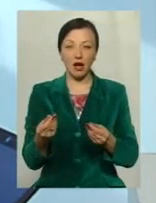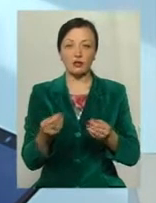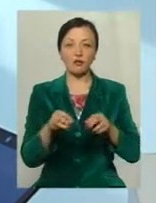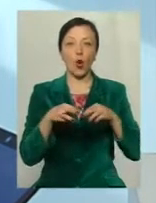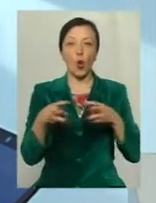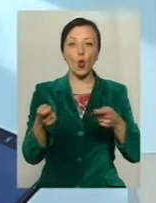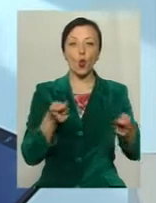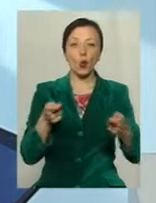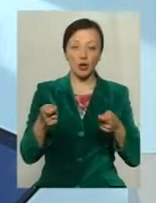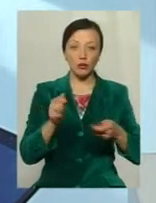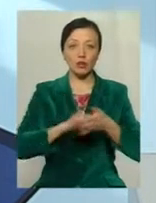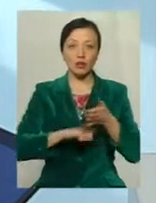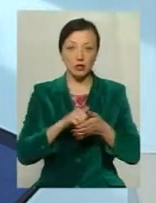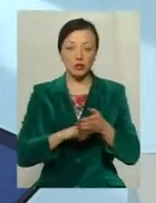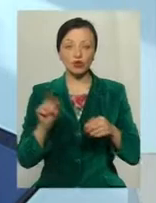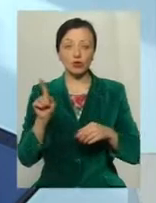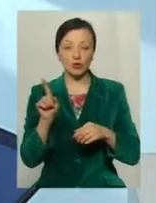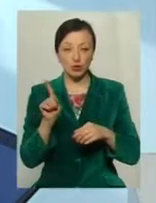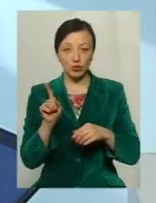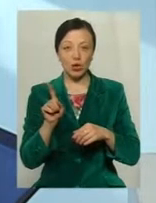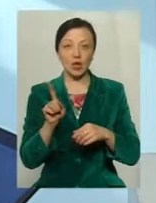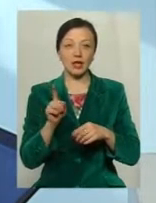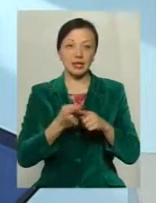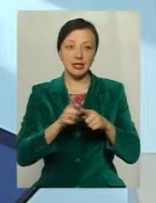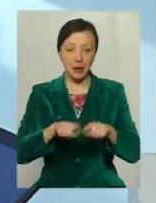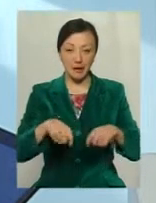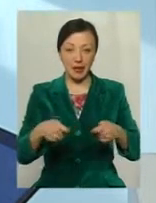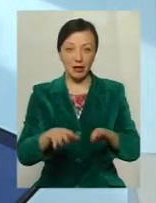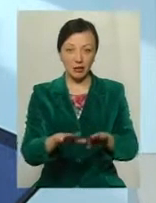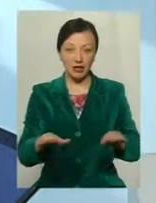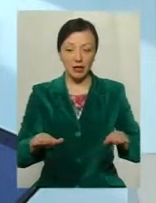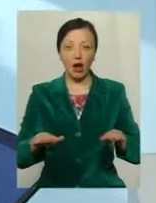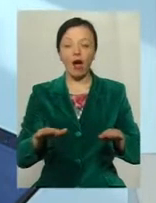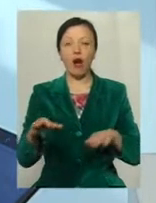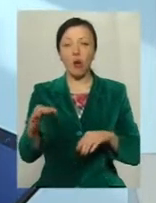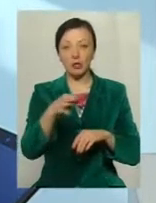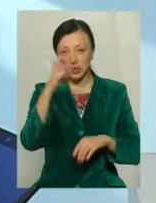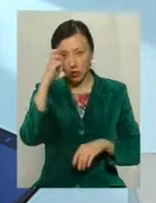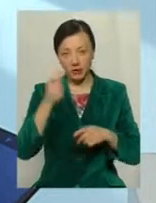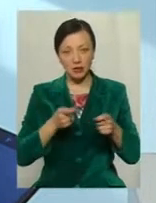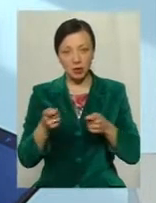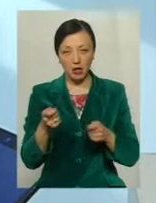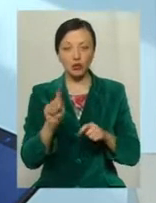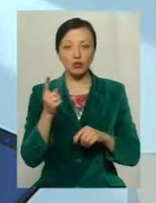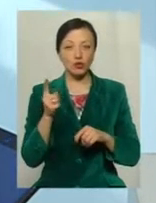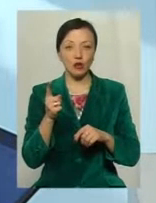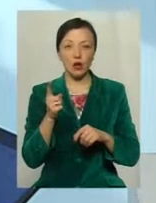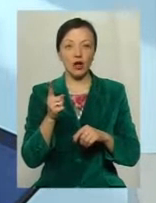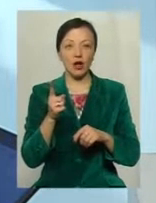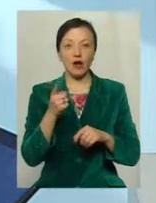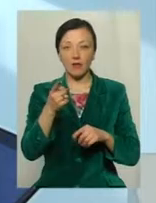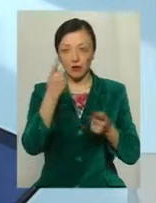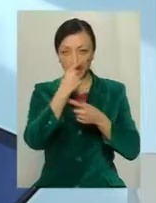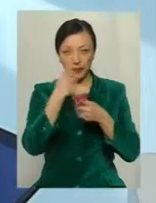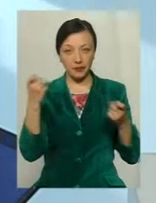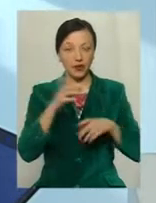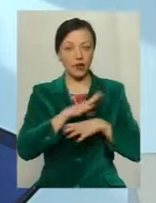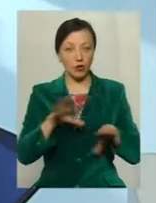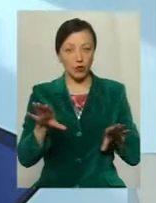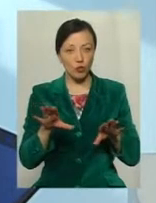громад. Проблема заключається в одному, що сьогодні розбалансована система влади в державі. Некваліфіковані